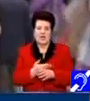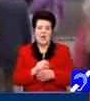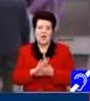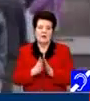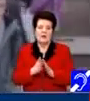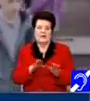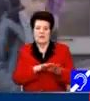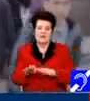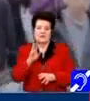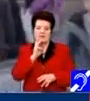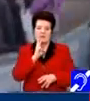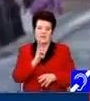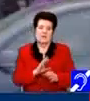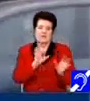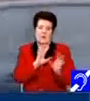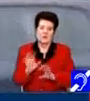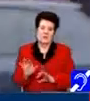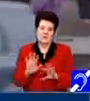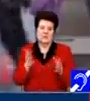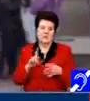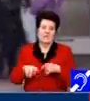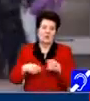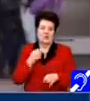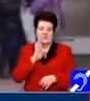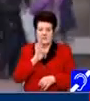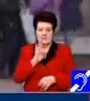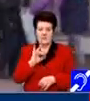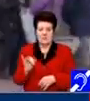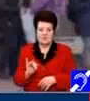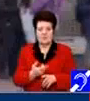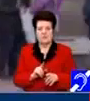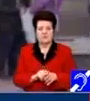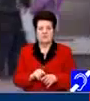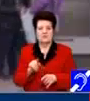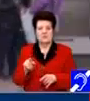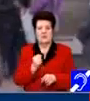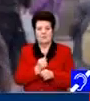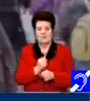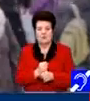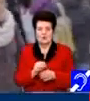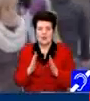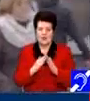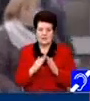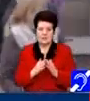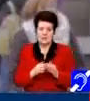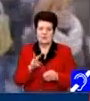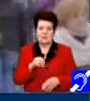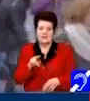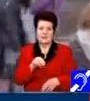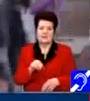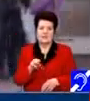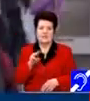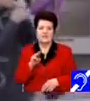cer egalitate salarială, protecție în cazurile de violență de gen și repartizarea echitativă a muncilor casnice. De la Madrid, pentru